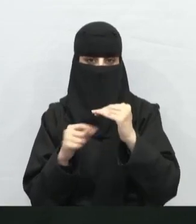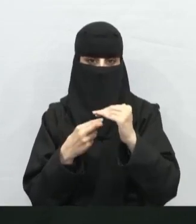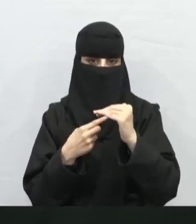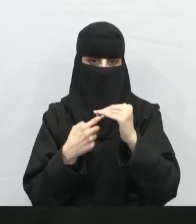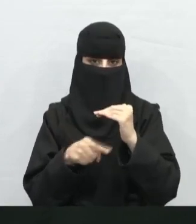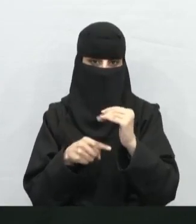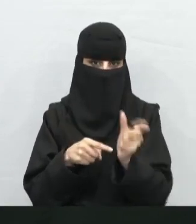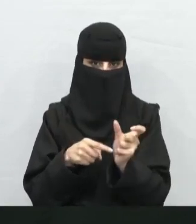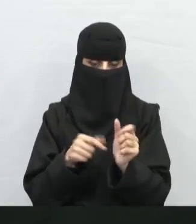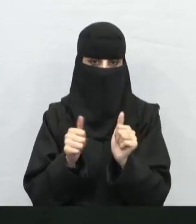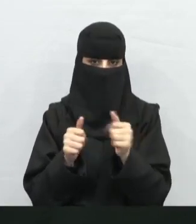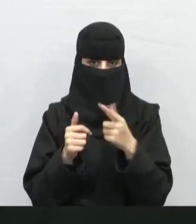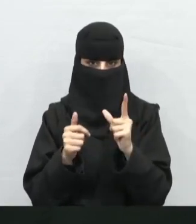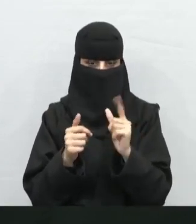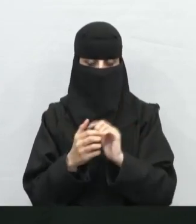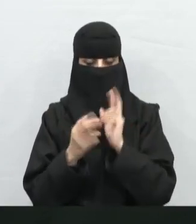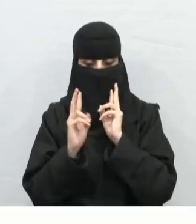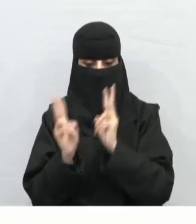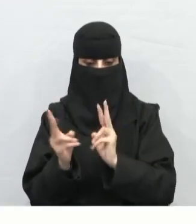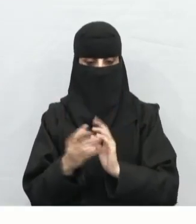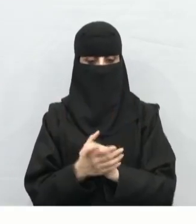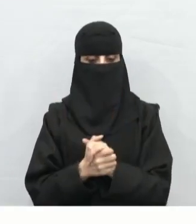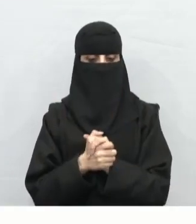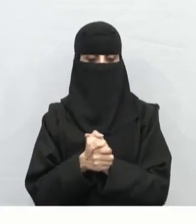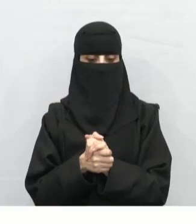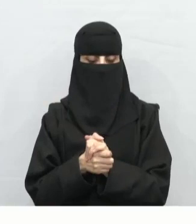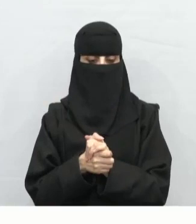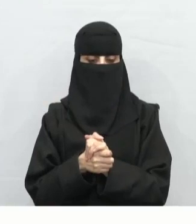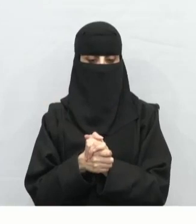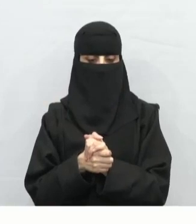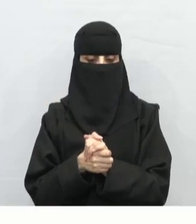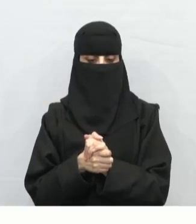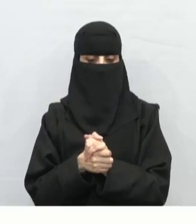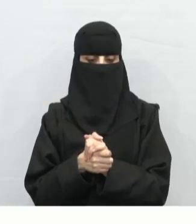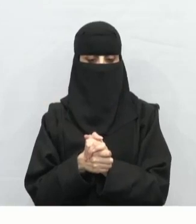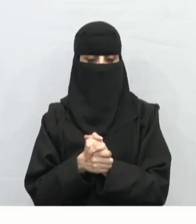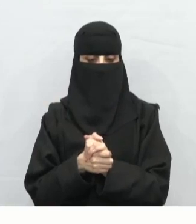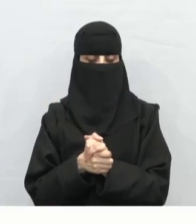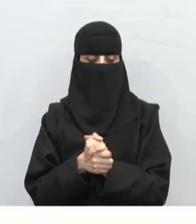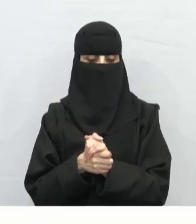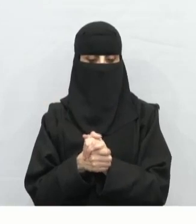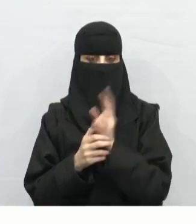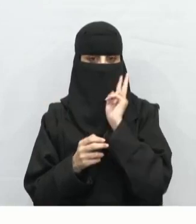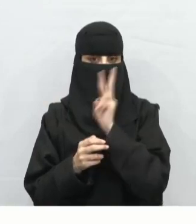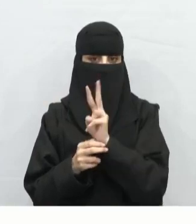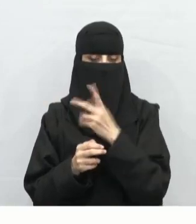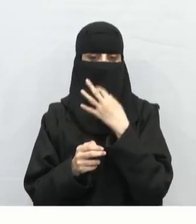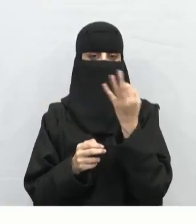والحرف الاخير هنا شاهدوا هذه الكلمه مره اخرى الحرف الاخير ما هو حرف